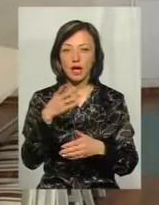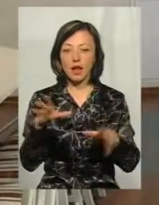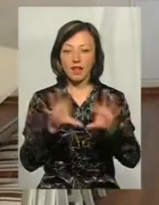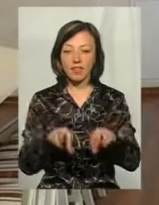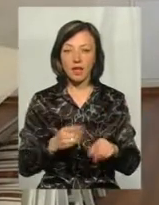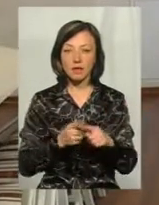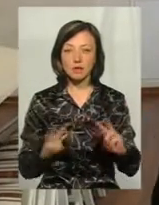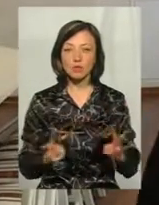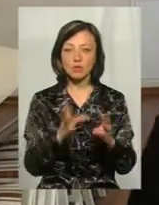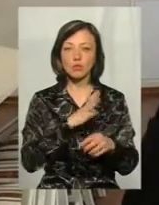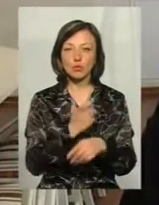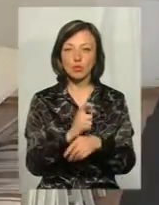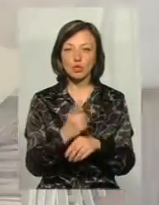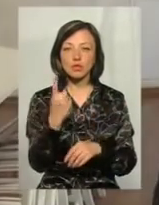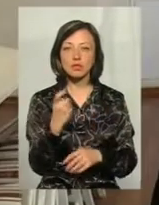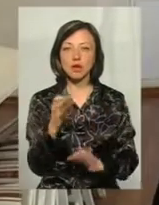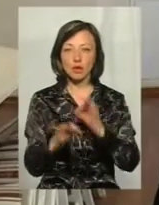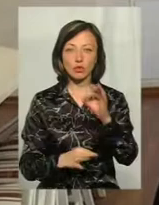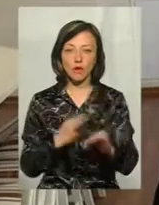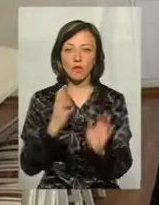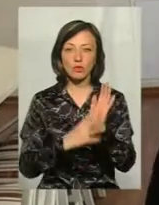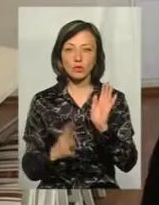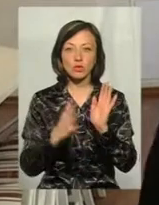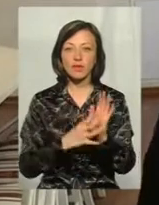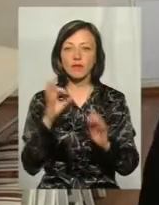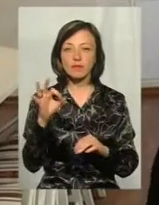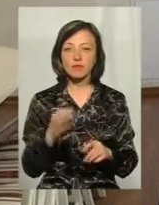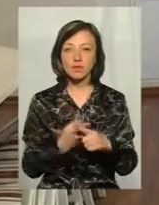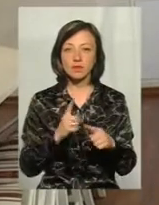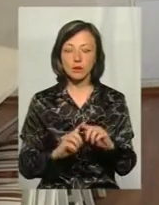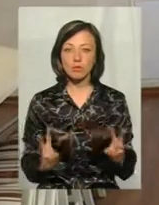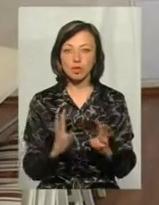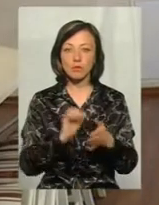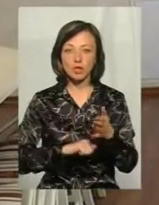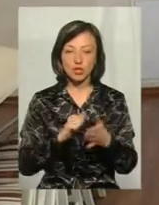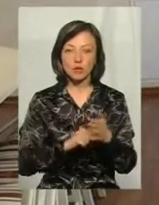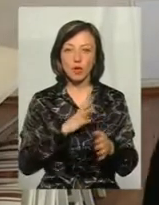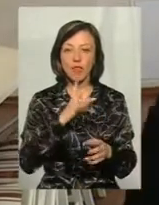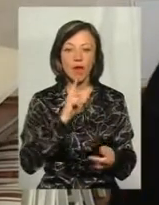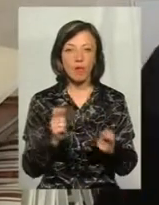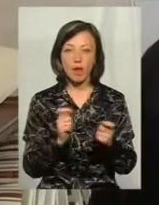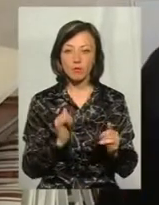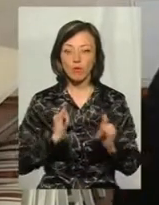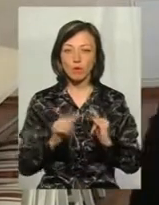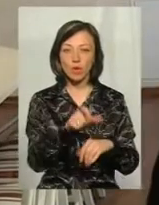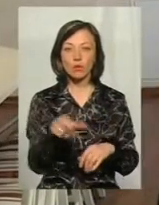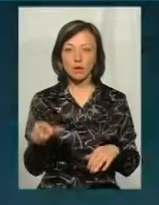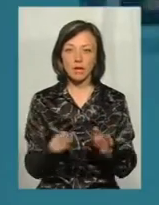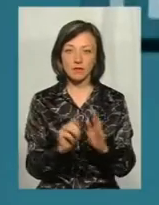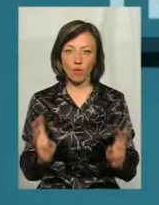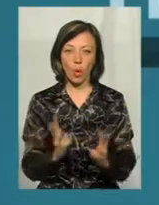пожеж сягав більше 100 діб. 99% цих пожеж причиною було це необережне поводження людей з вогнем.